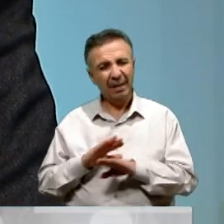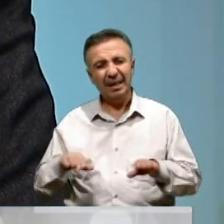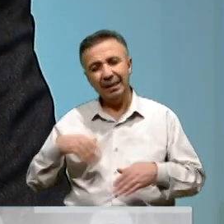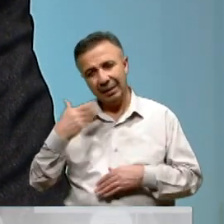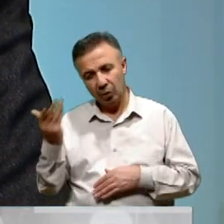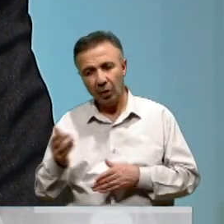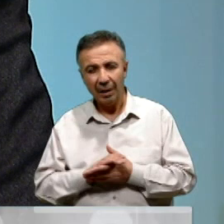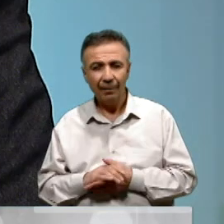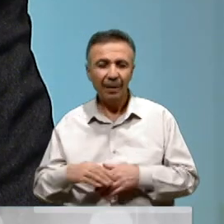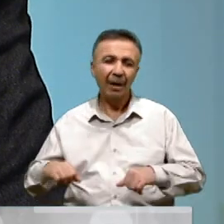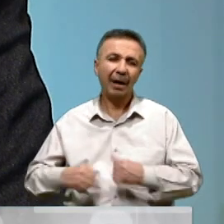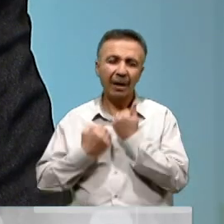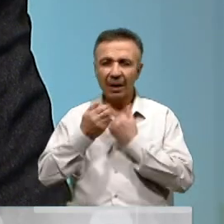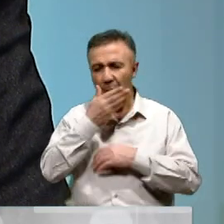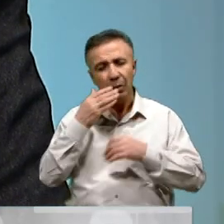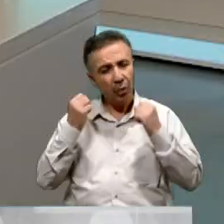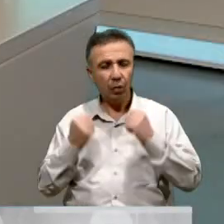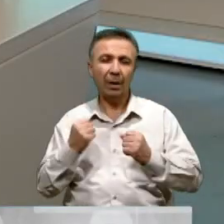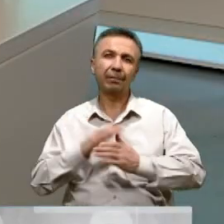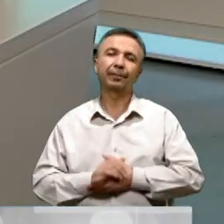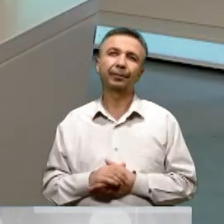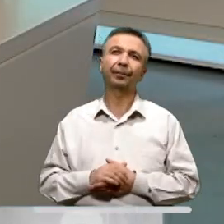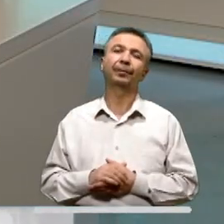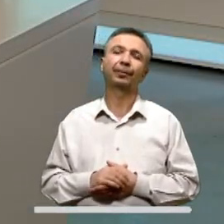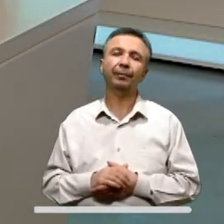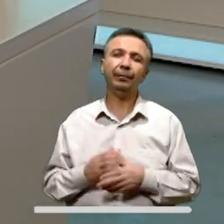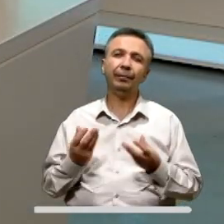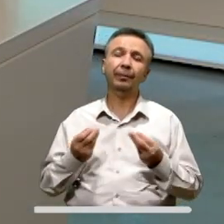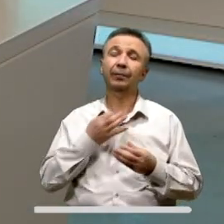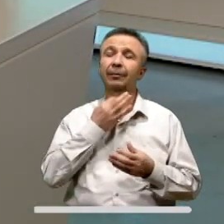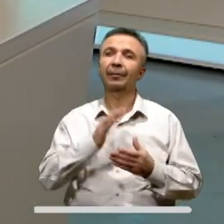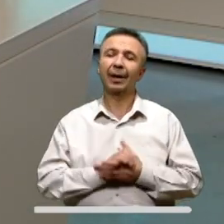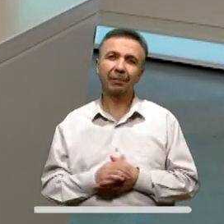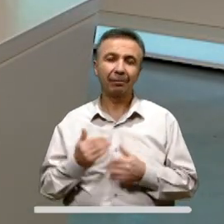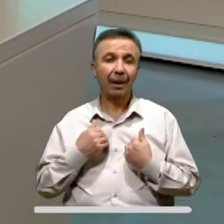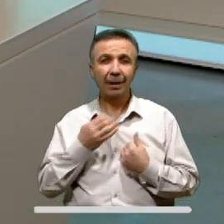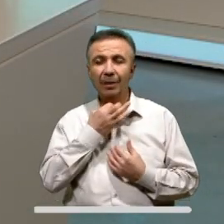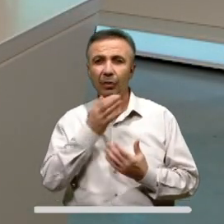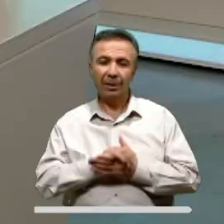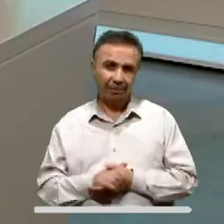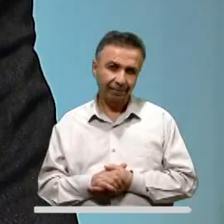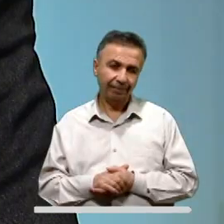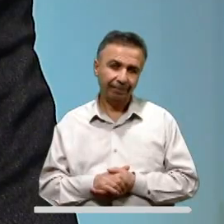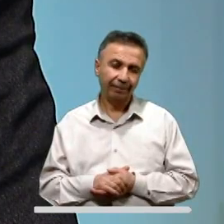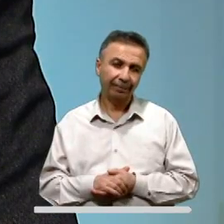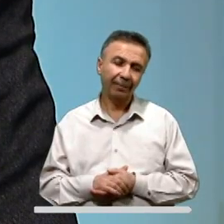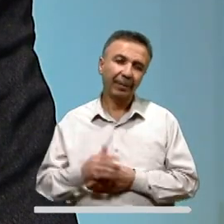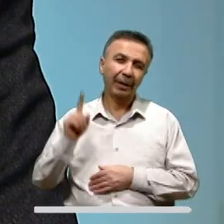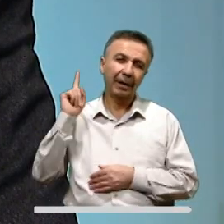sonra kaza eder kardeşimiz. Peki. Hocam çok teşekkür ederiz. Ben de teşekkür ediyorum.